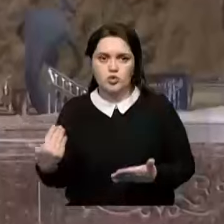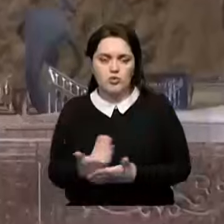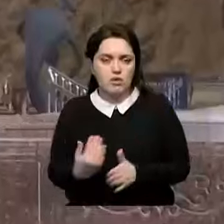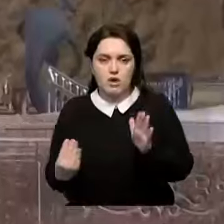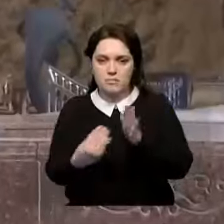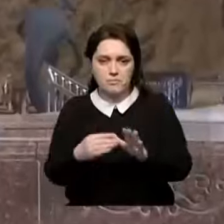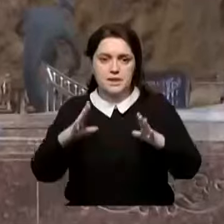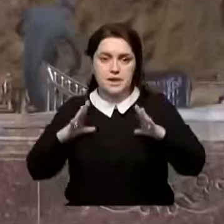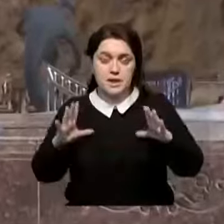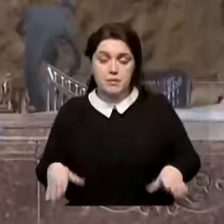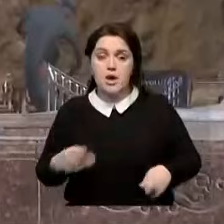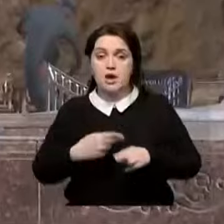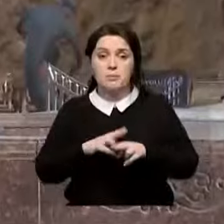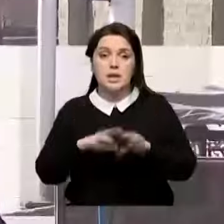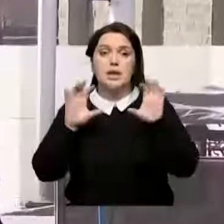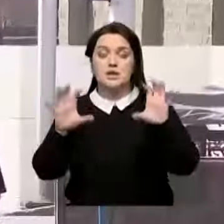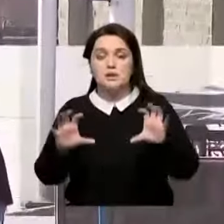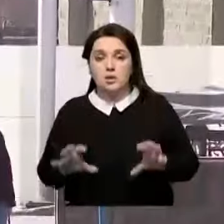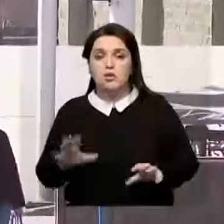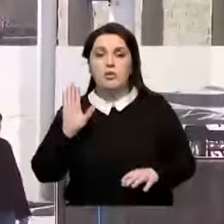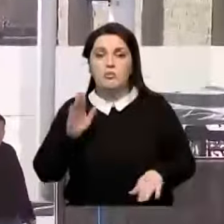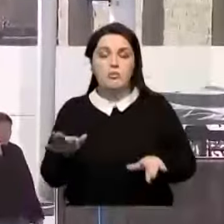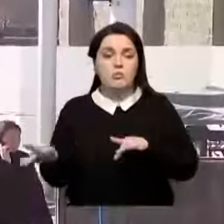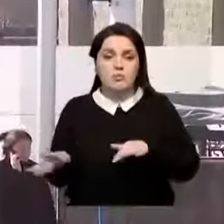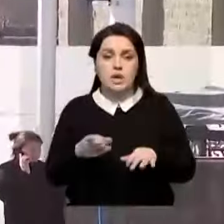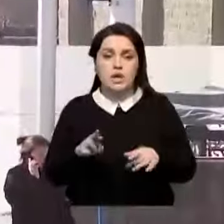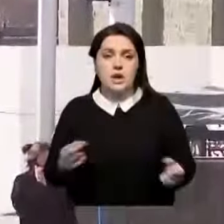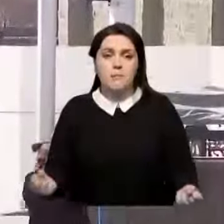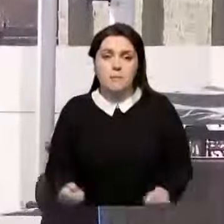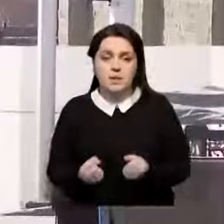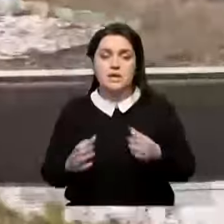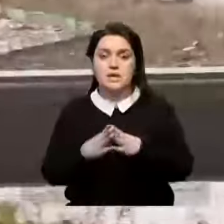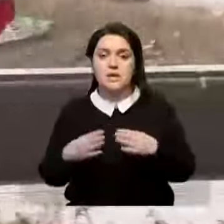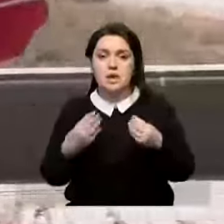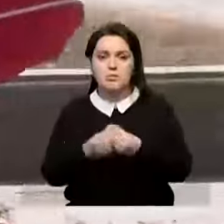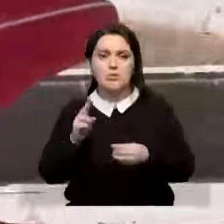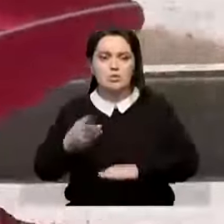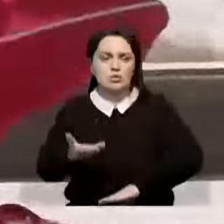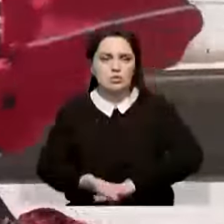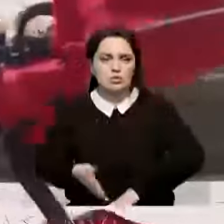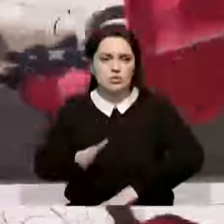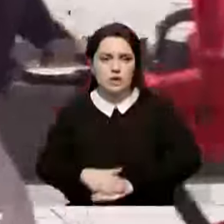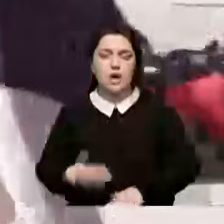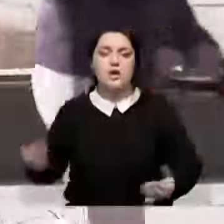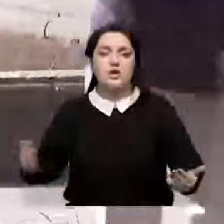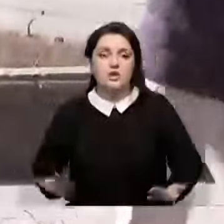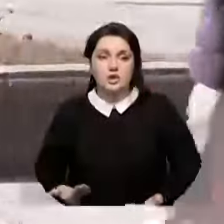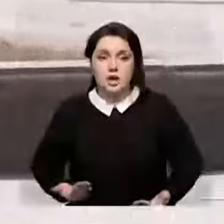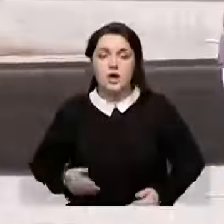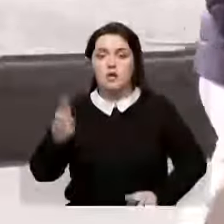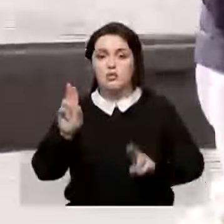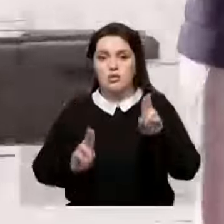нет. В рамках закона также предусмотрены механизмы для поддержки семей, оказавшихся в трудной жизненной ситуации.